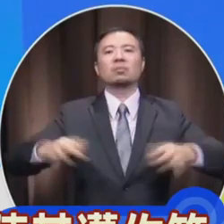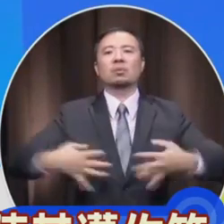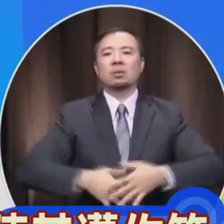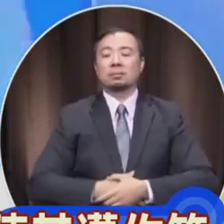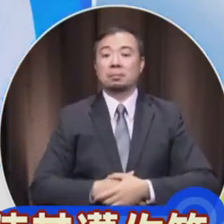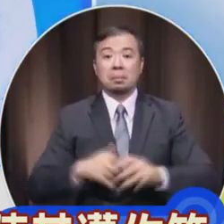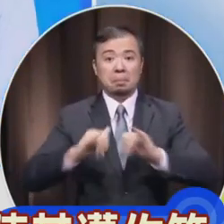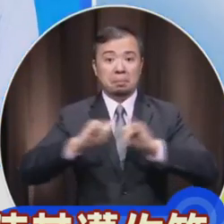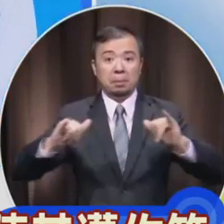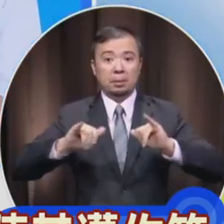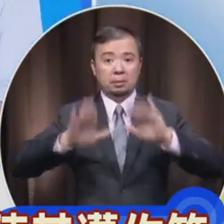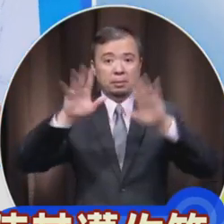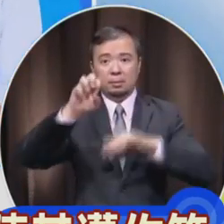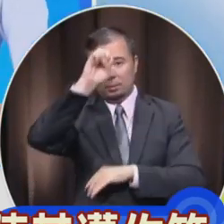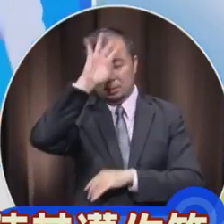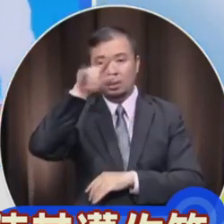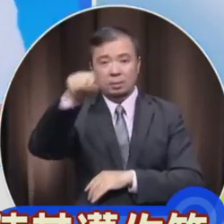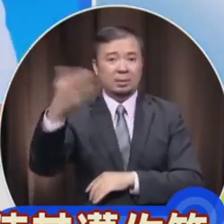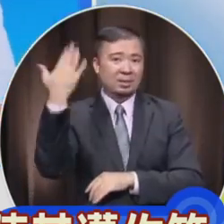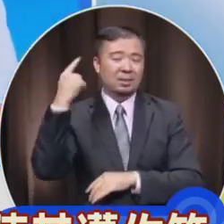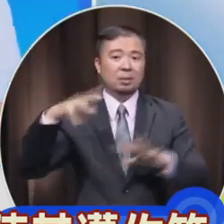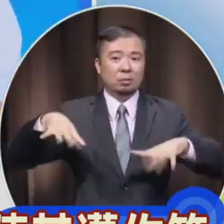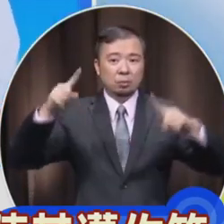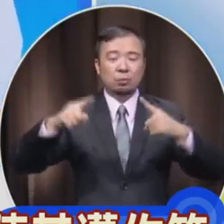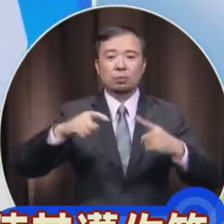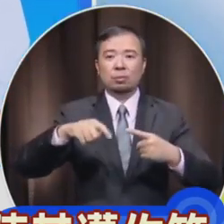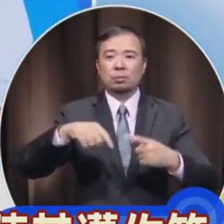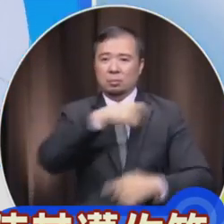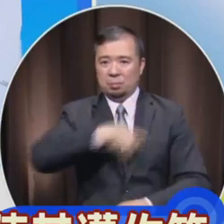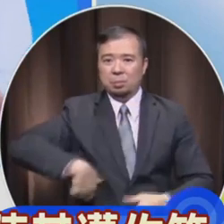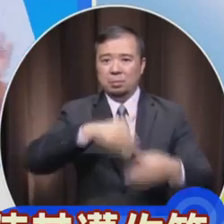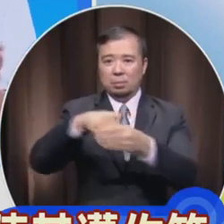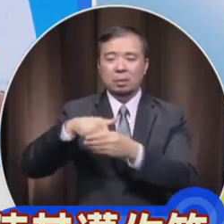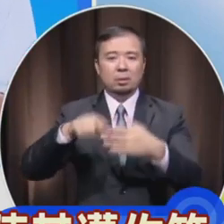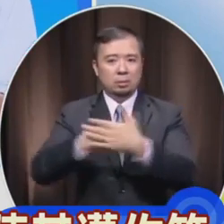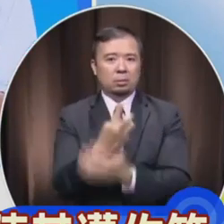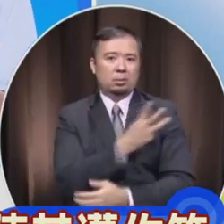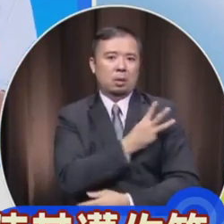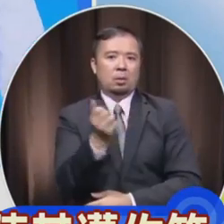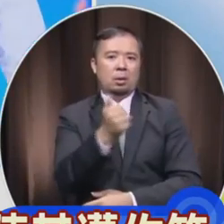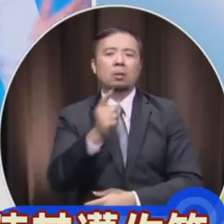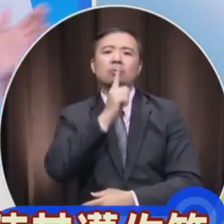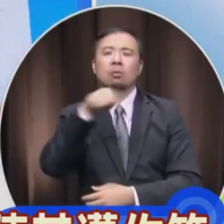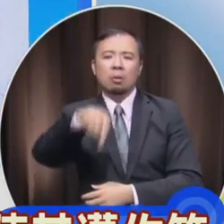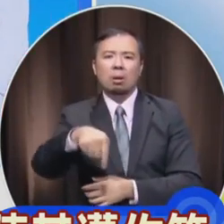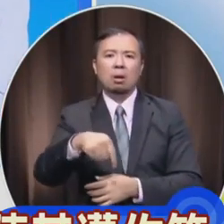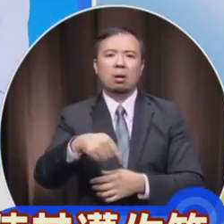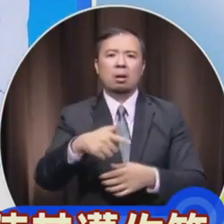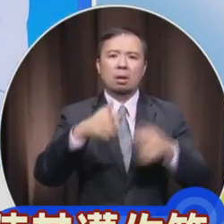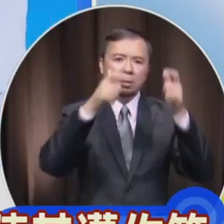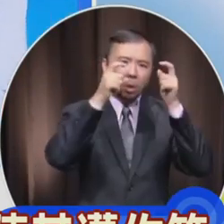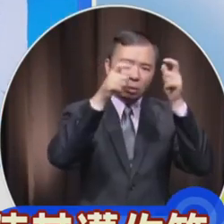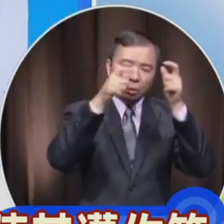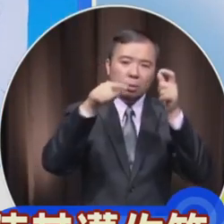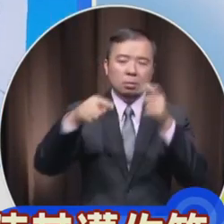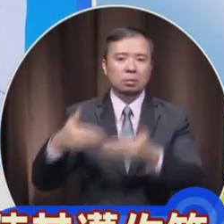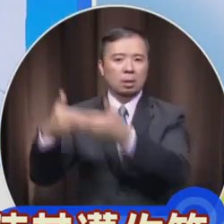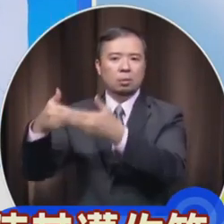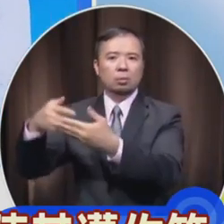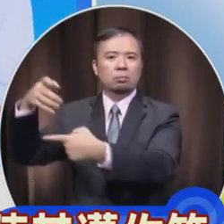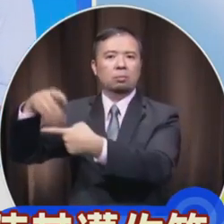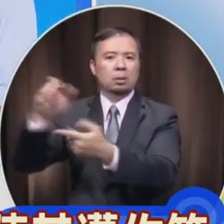的时候，也只有赵天麟委员勇敢地讲高雄深圳将来要论坛，结果一打